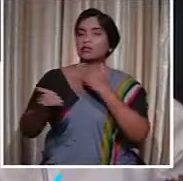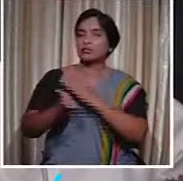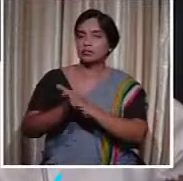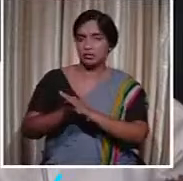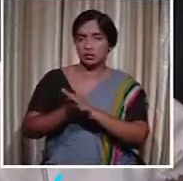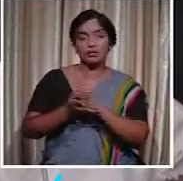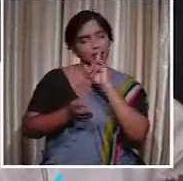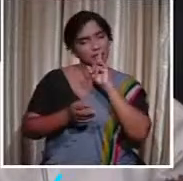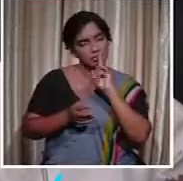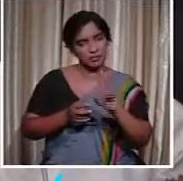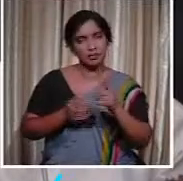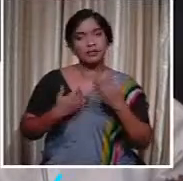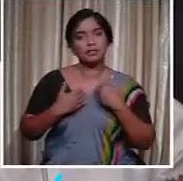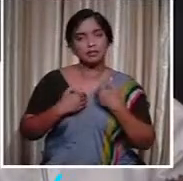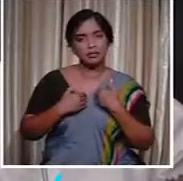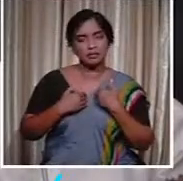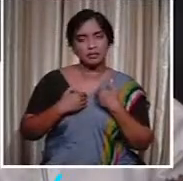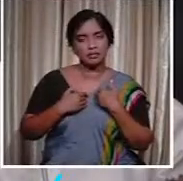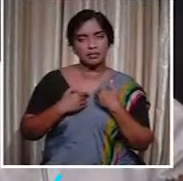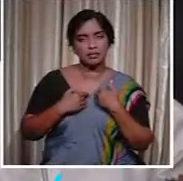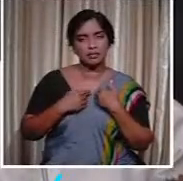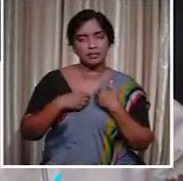ගැන කියන්නම්. මං